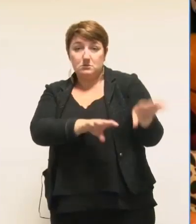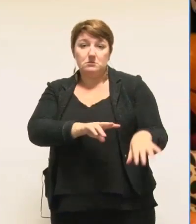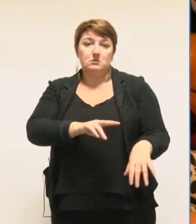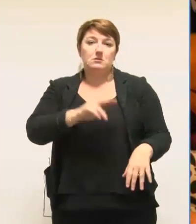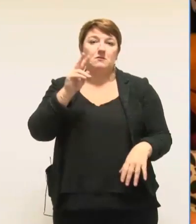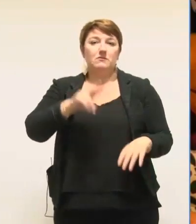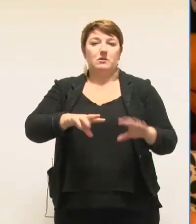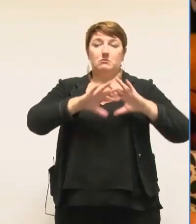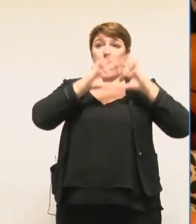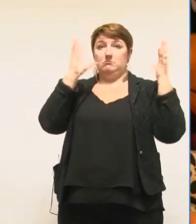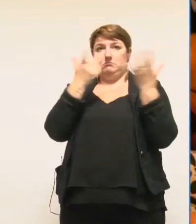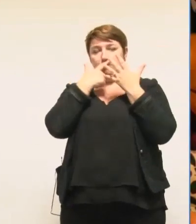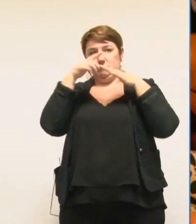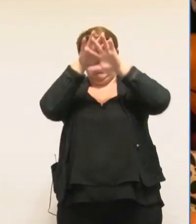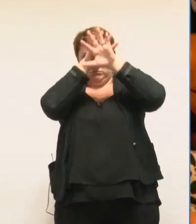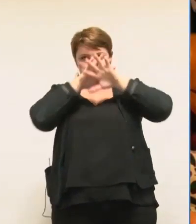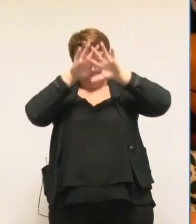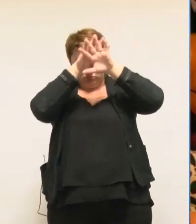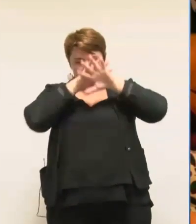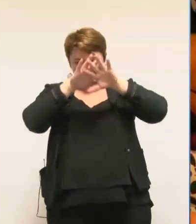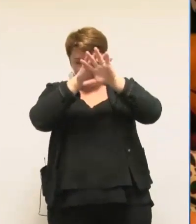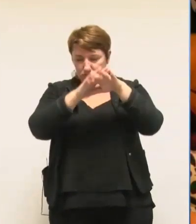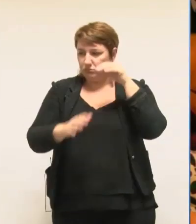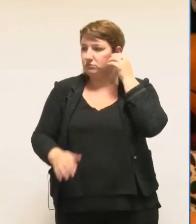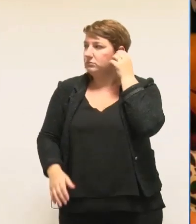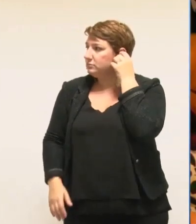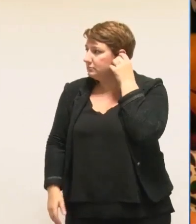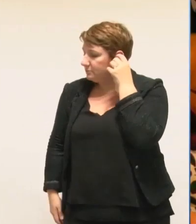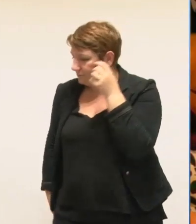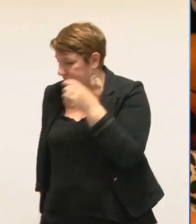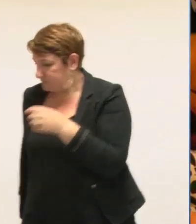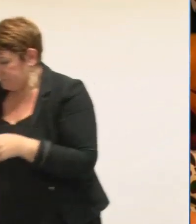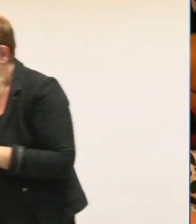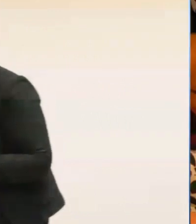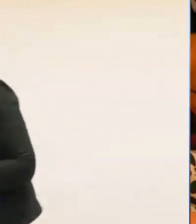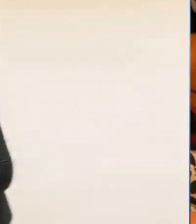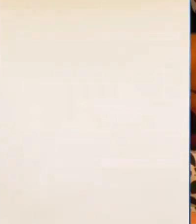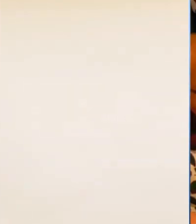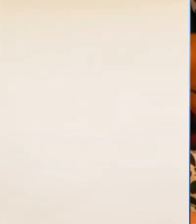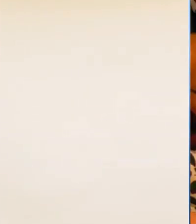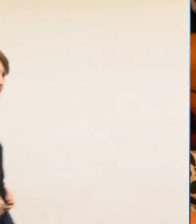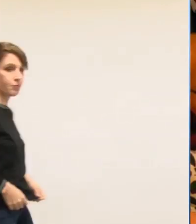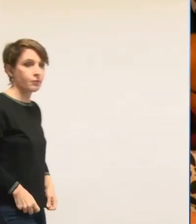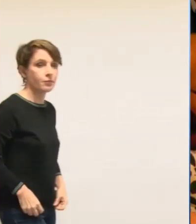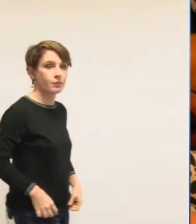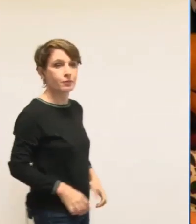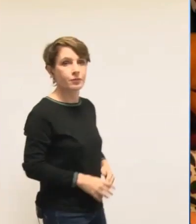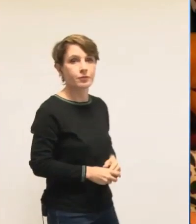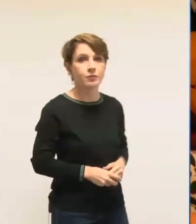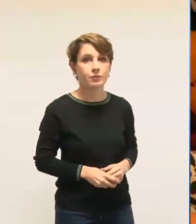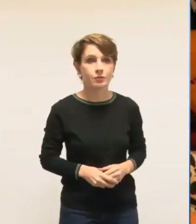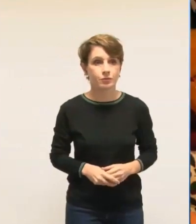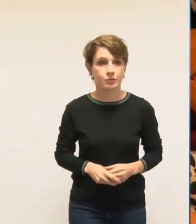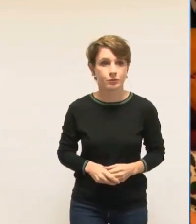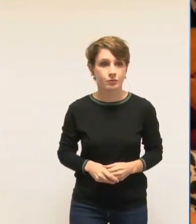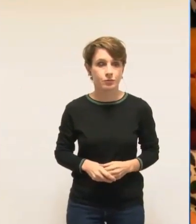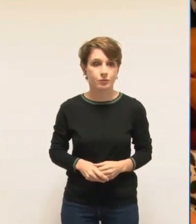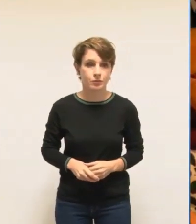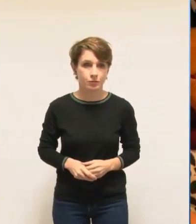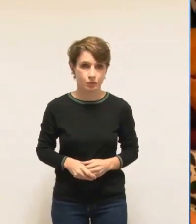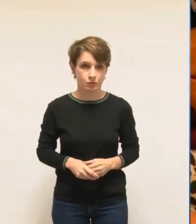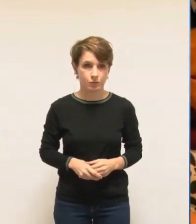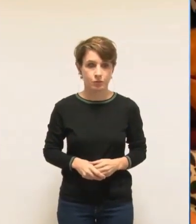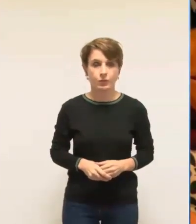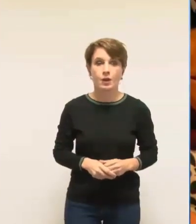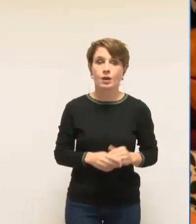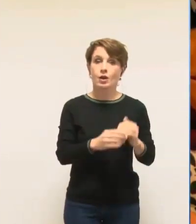de tout ça très aisée. Il est important de dire que la grammaire prescriptive, celle